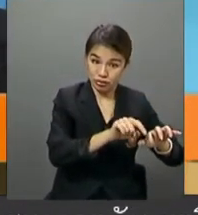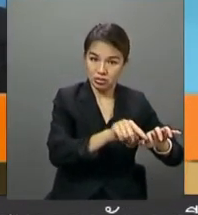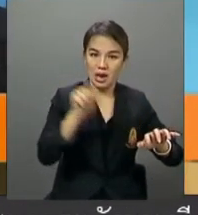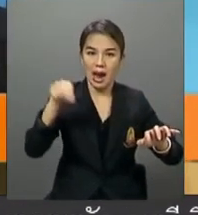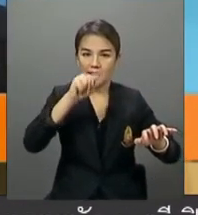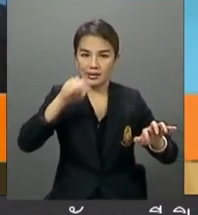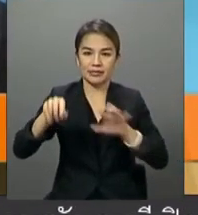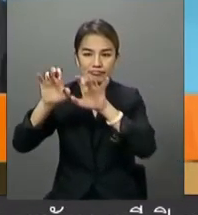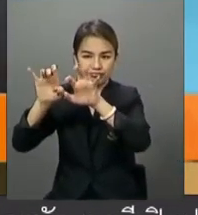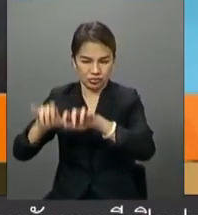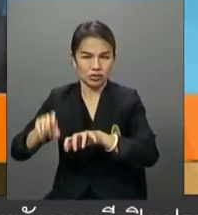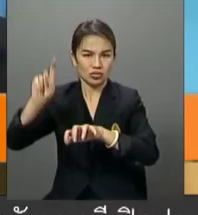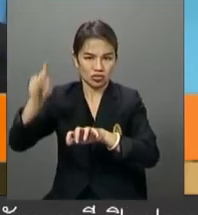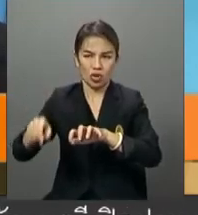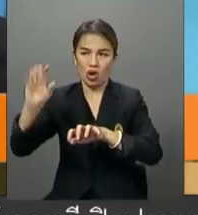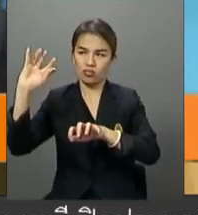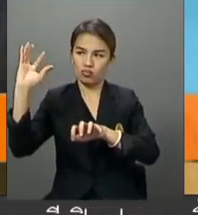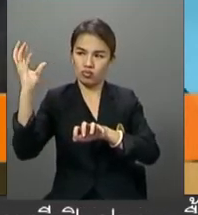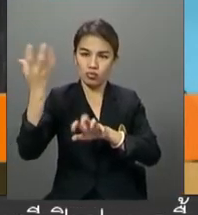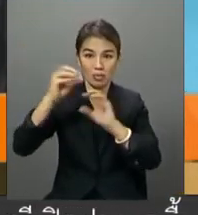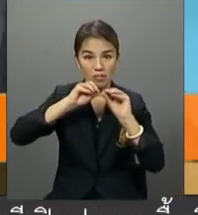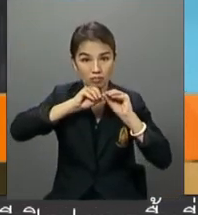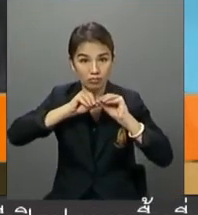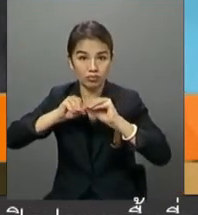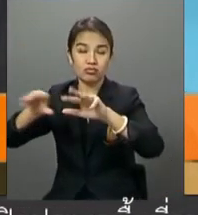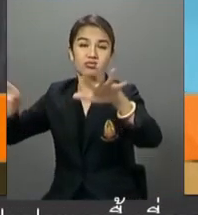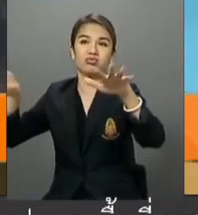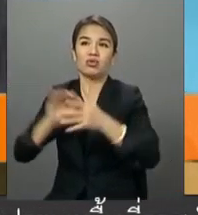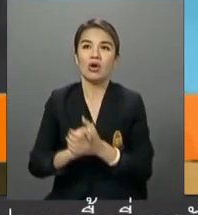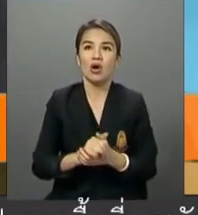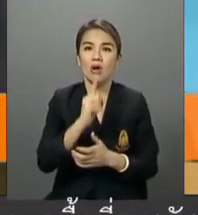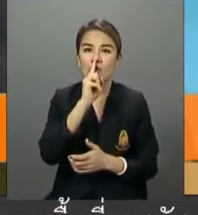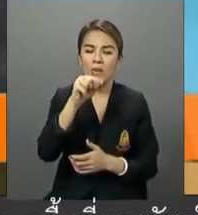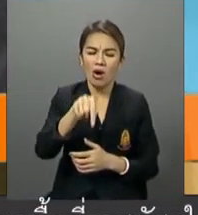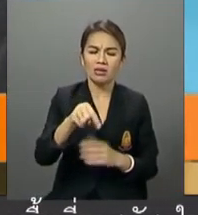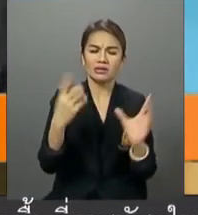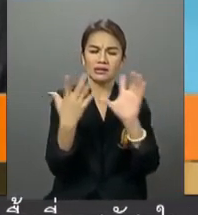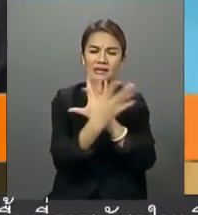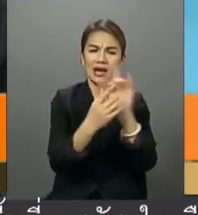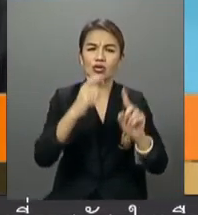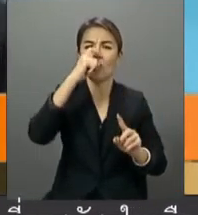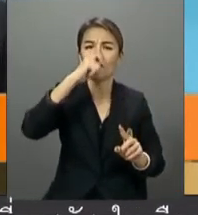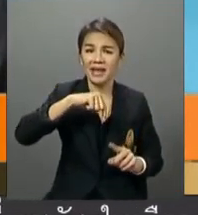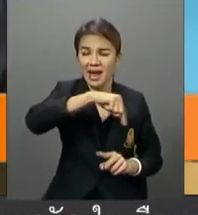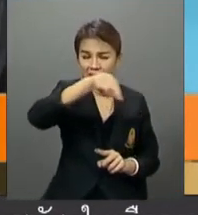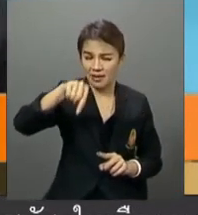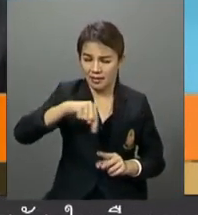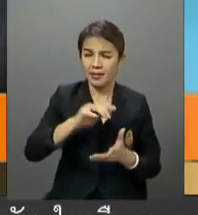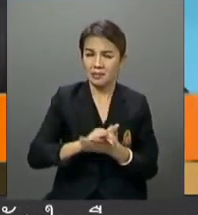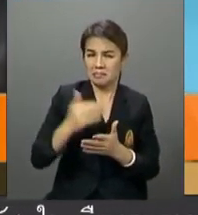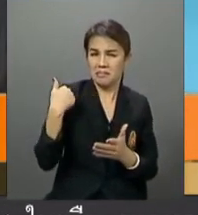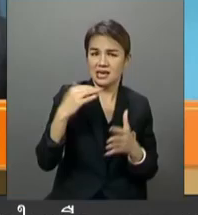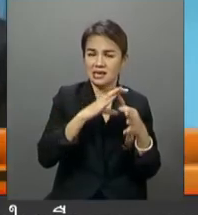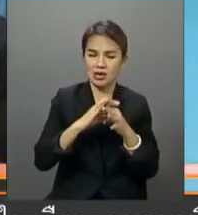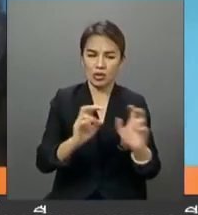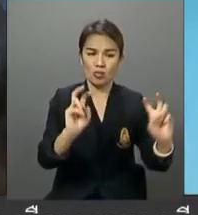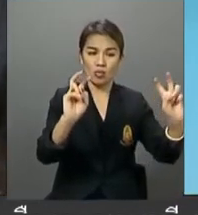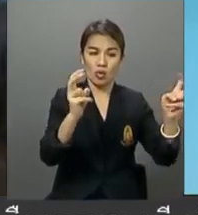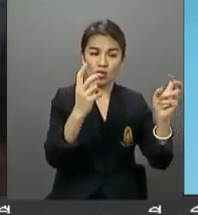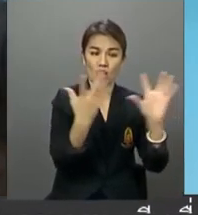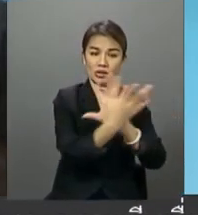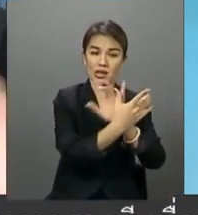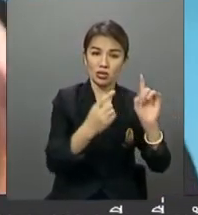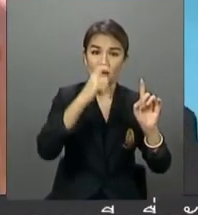องราวที่เกี่ยวกับสังคมไทยอาจจะเขียนเป็นช็อตสตอรี่หลายๆเรื่องราวที่แต่ละช็อตสตอรี่เกี่ยวกับประเด็นหนึ่งของสังคมไทย